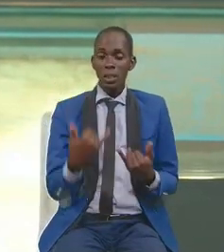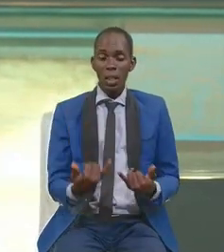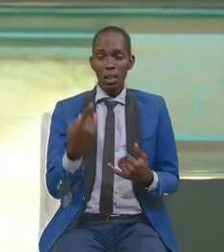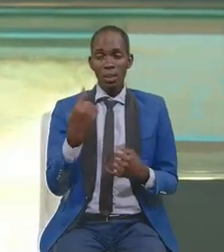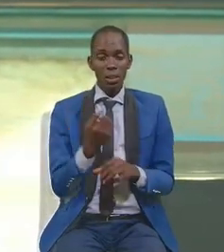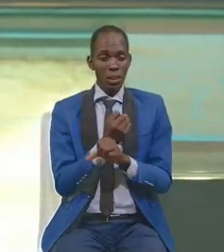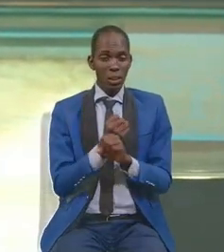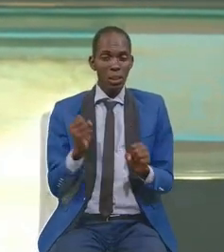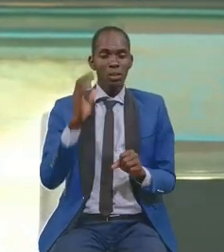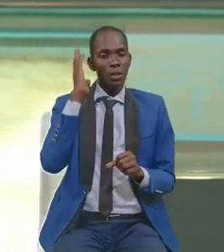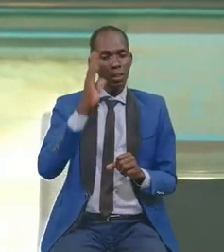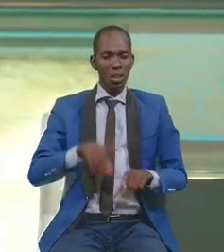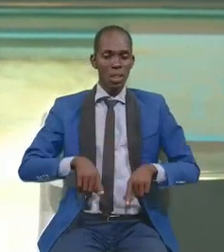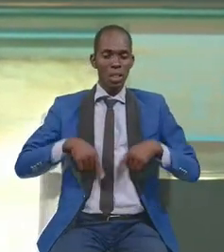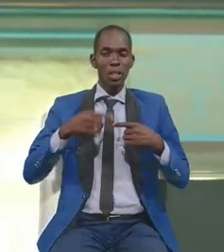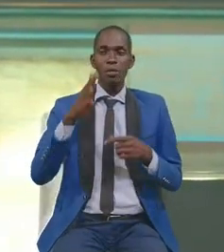foi.